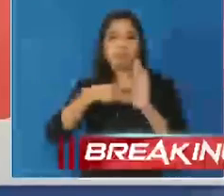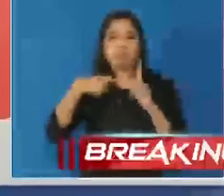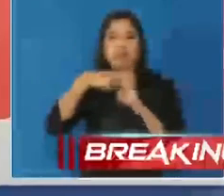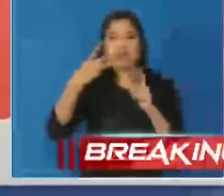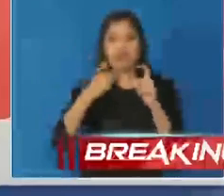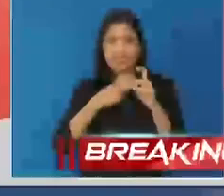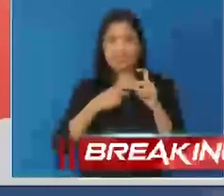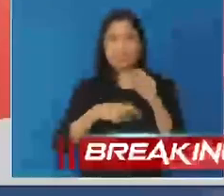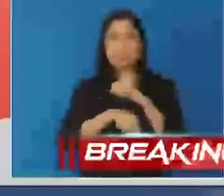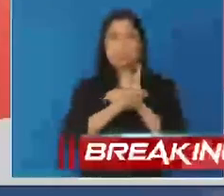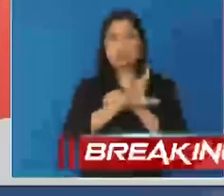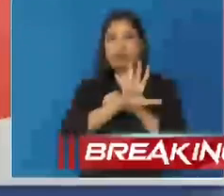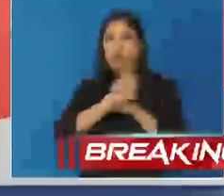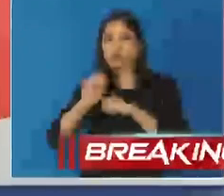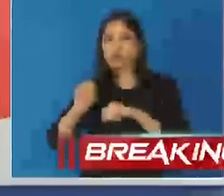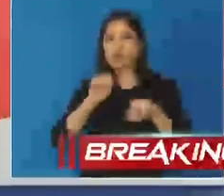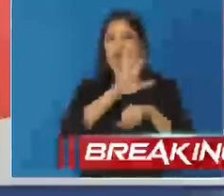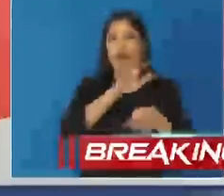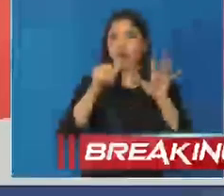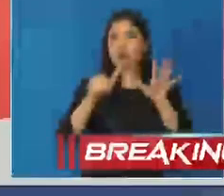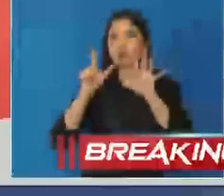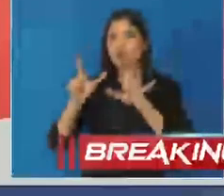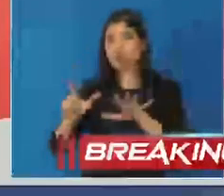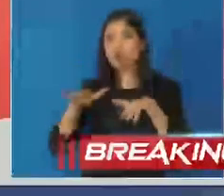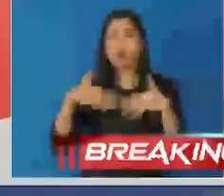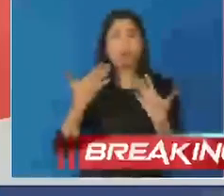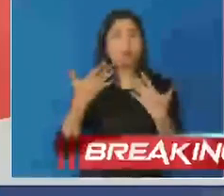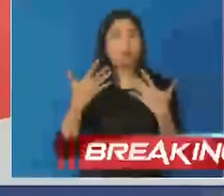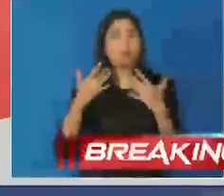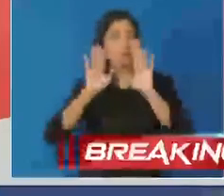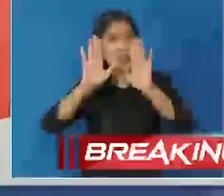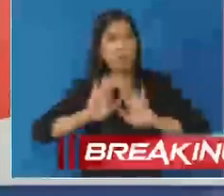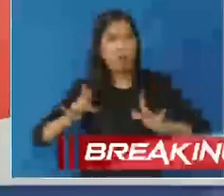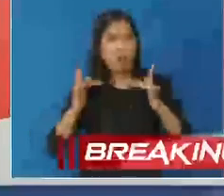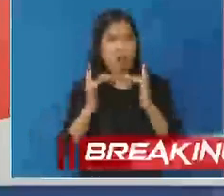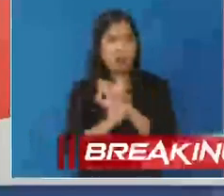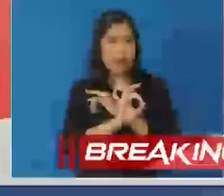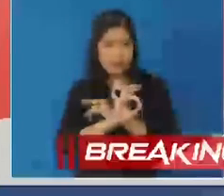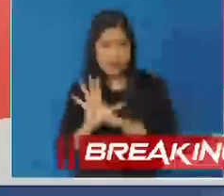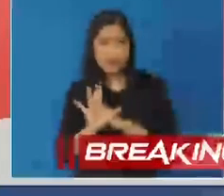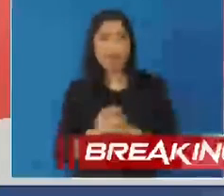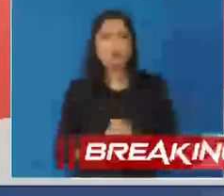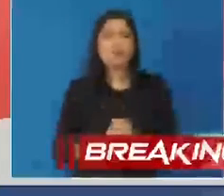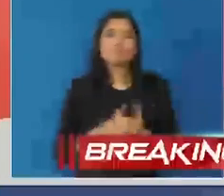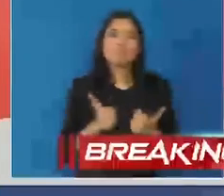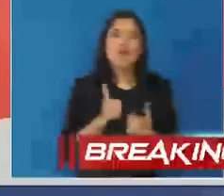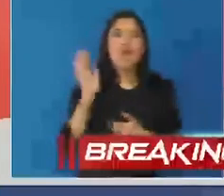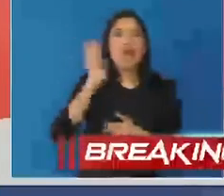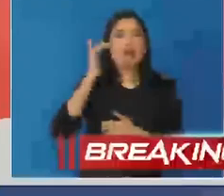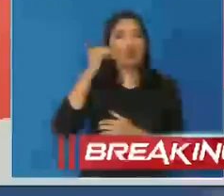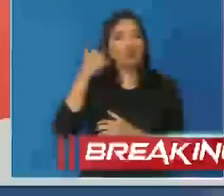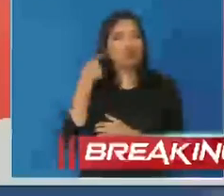1556 7 ataupun banyak lagi di media online yang lain bisa dihalau dog